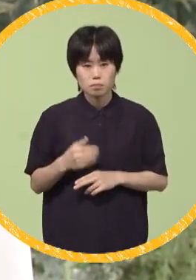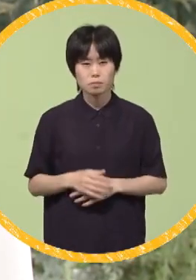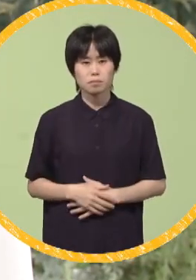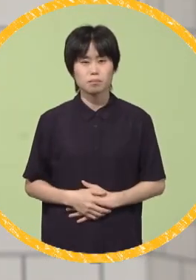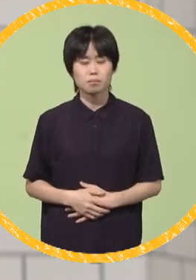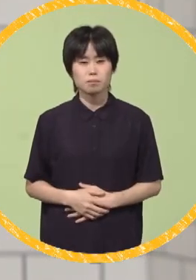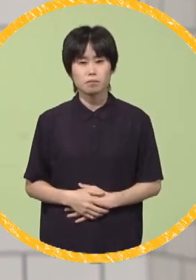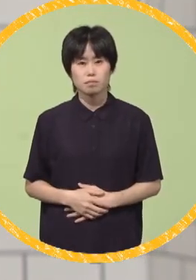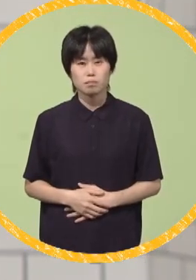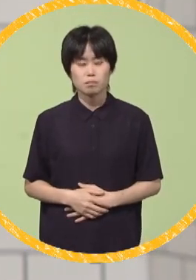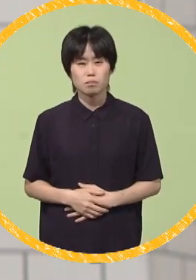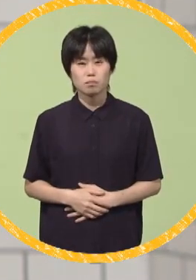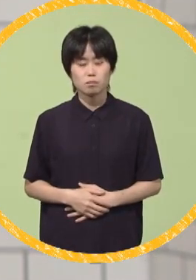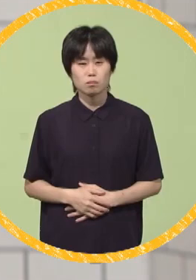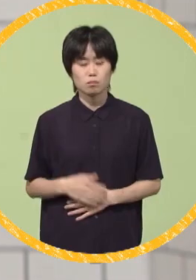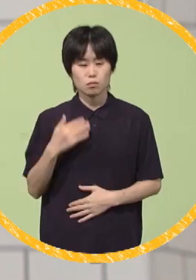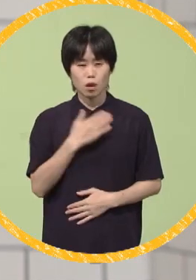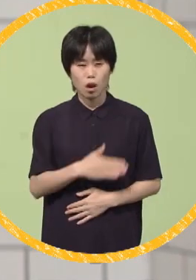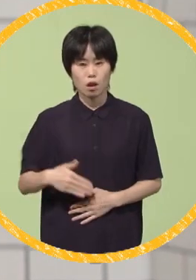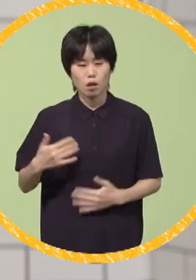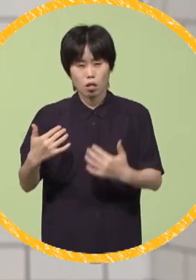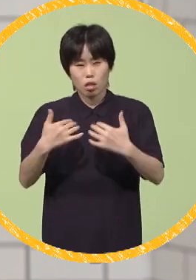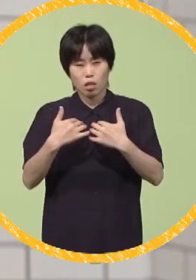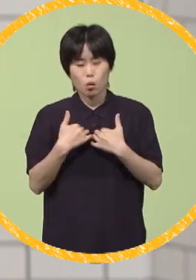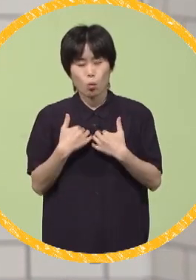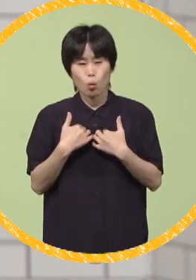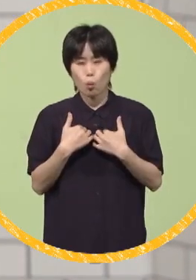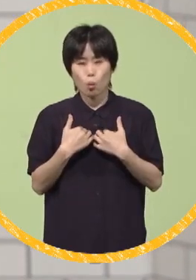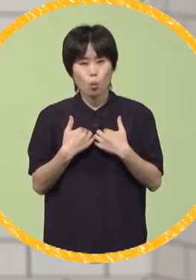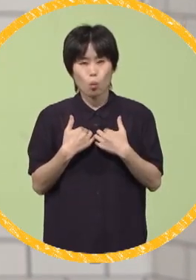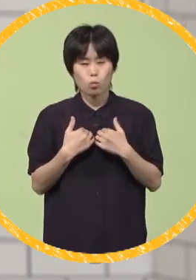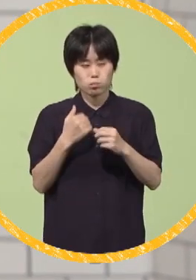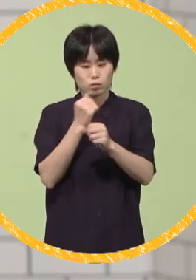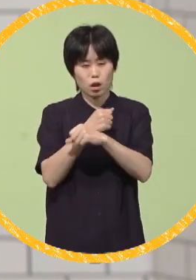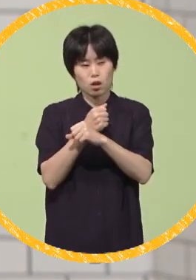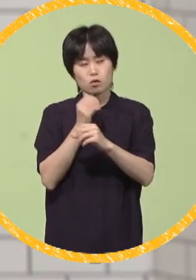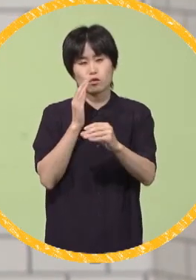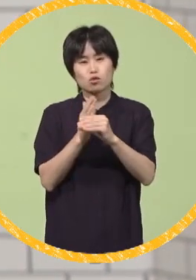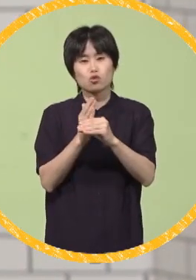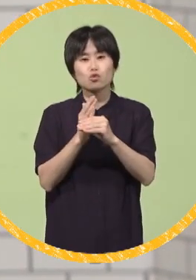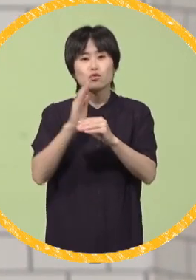ですよね。まあ、その人体的な被害っていうのはまだ、うん、まあ、研究している途中